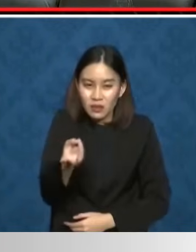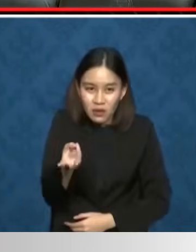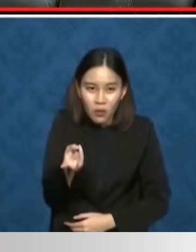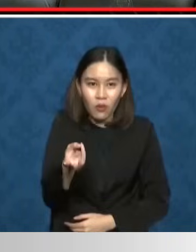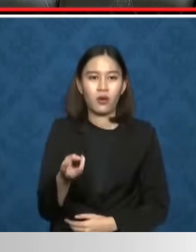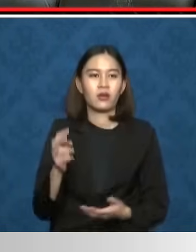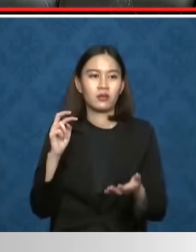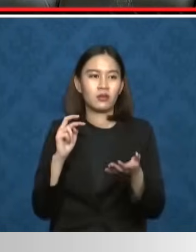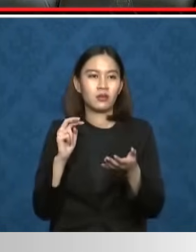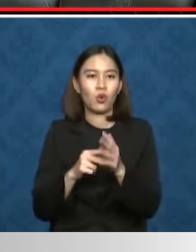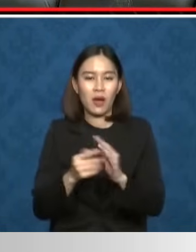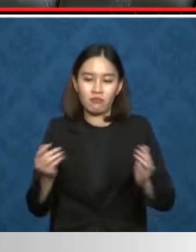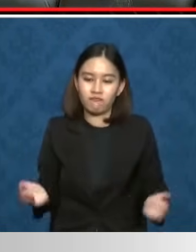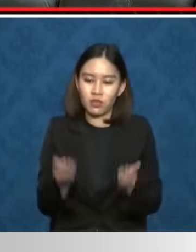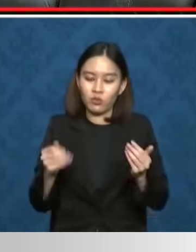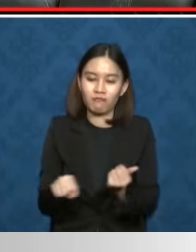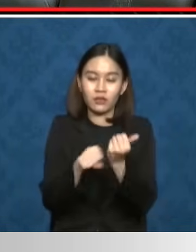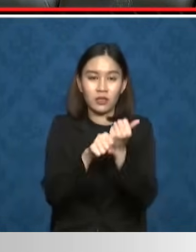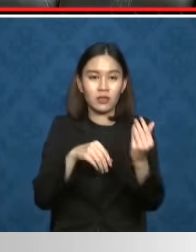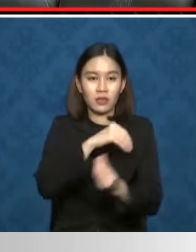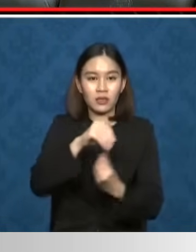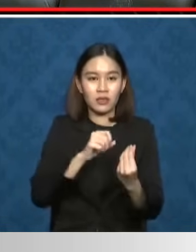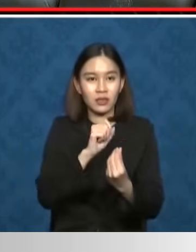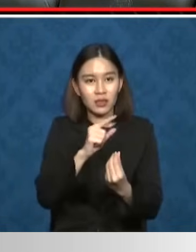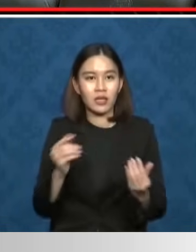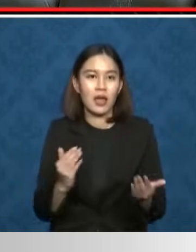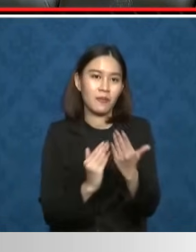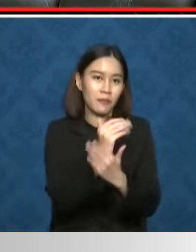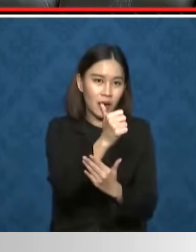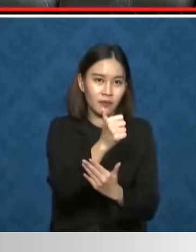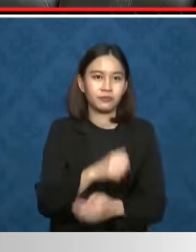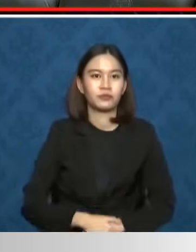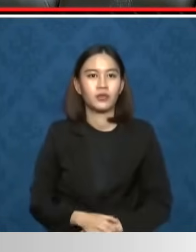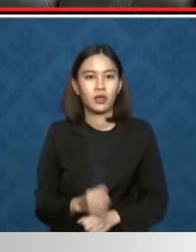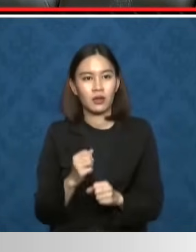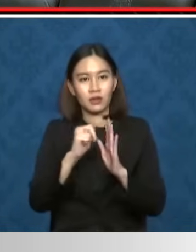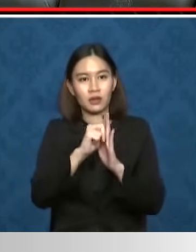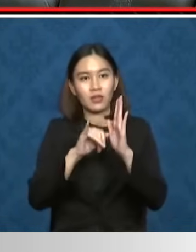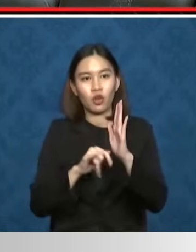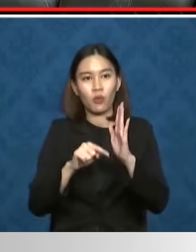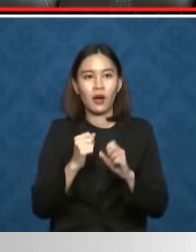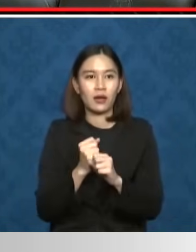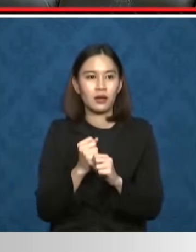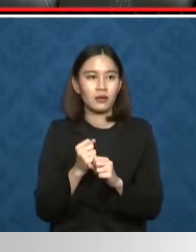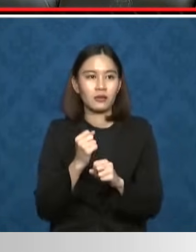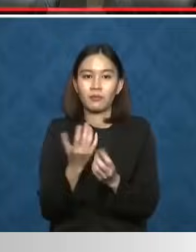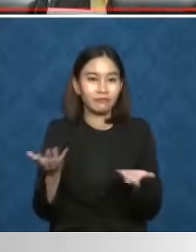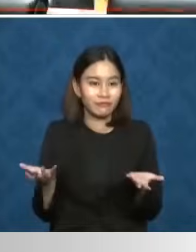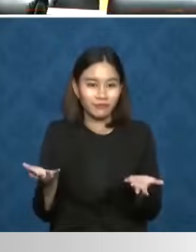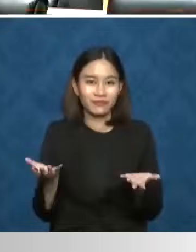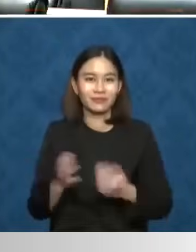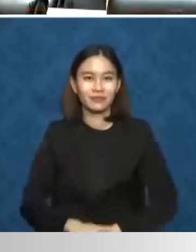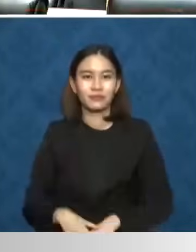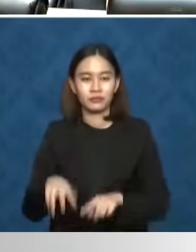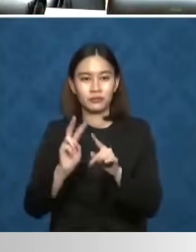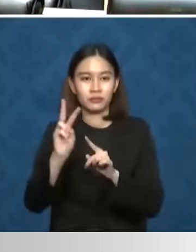ที่เป็นเครื่องมือเพื่อขับเคลื่อนนโยบายเพื่อให้เกิดผลสัมฤทธิ์และท่านจะทำนโยบายเหล่านี้ด้วยอภินิหารอะไรครับประเด็น